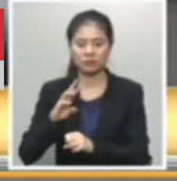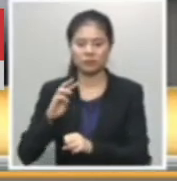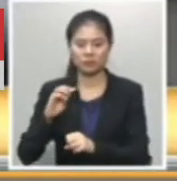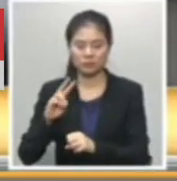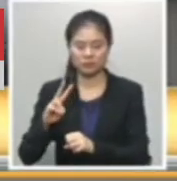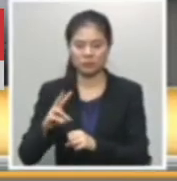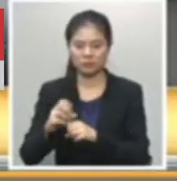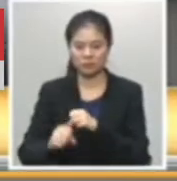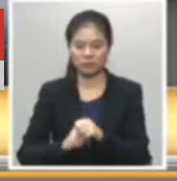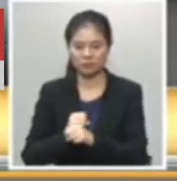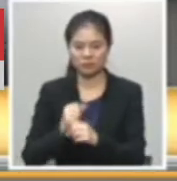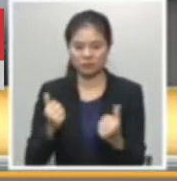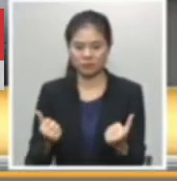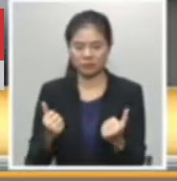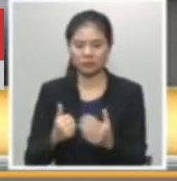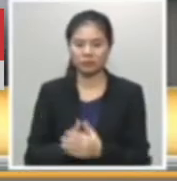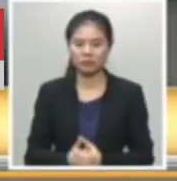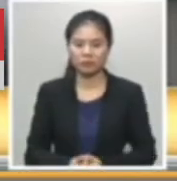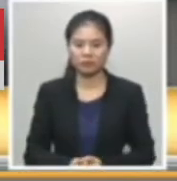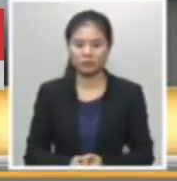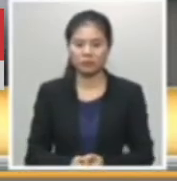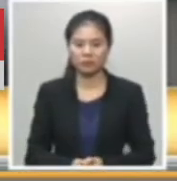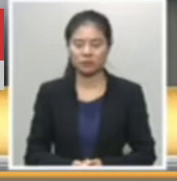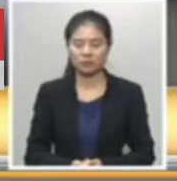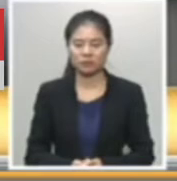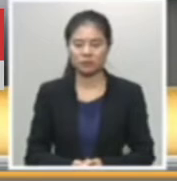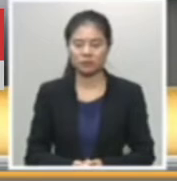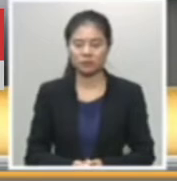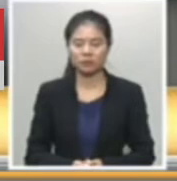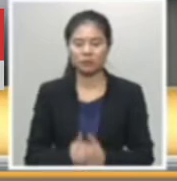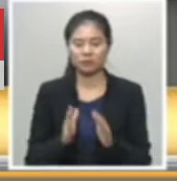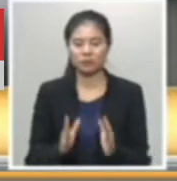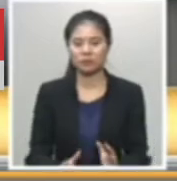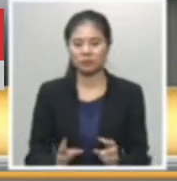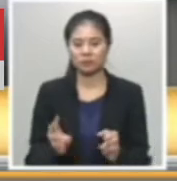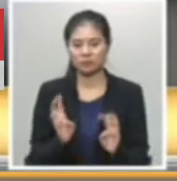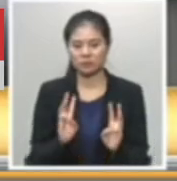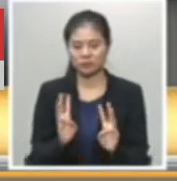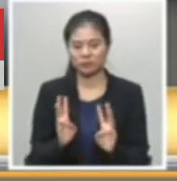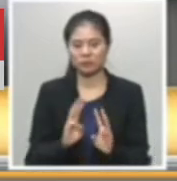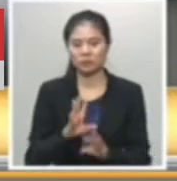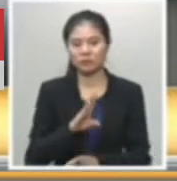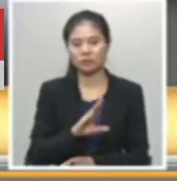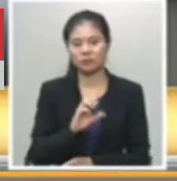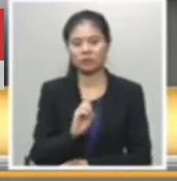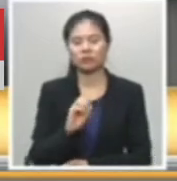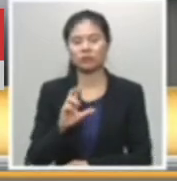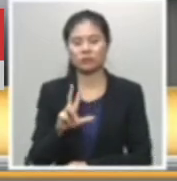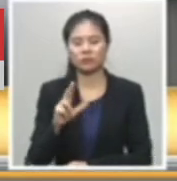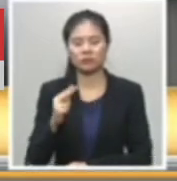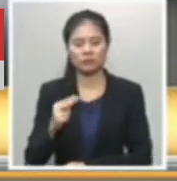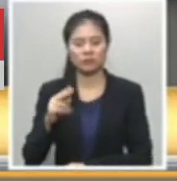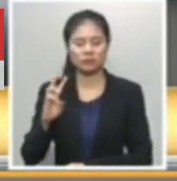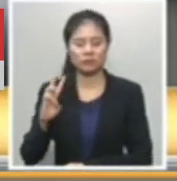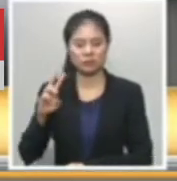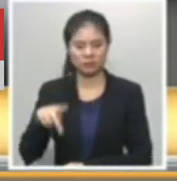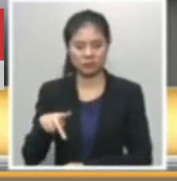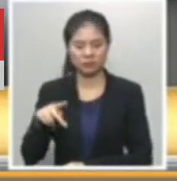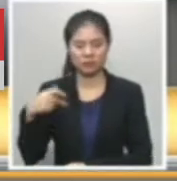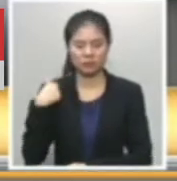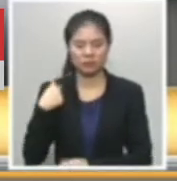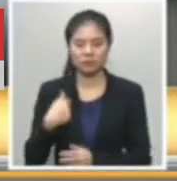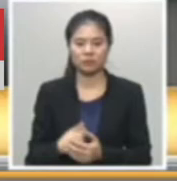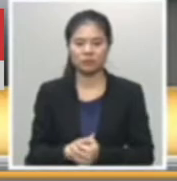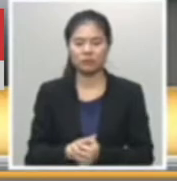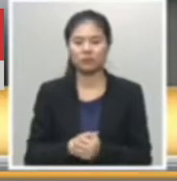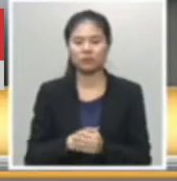นี้นะครับท่านประธานครับสถิติคนว่างงานสูงถึง 436,000 คนนะครับสูงขึ้